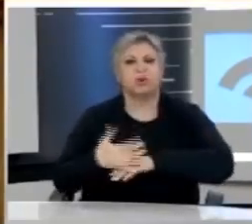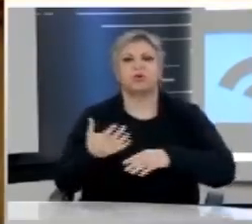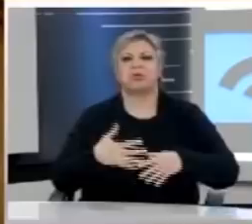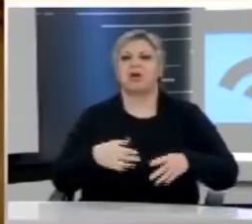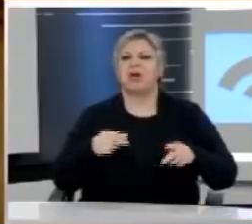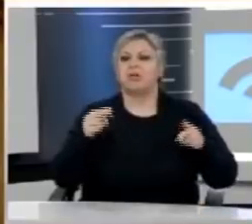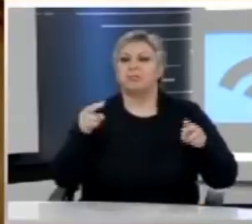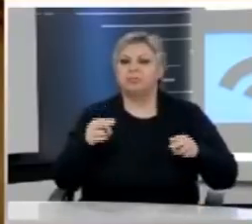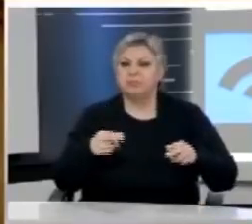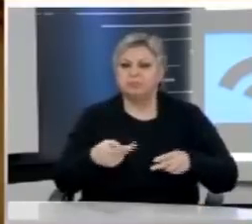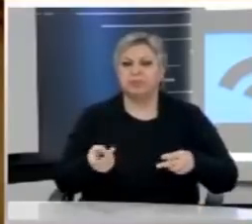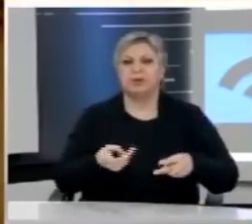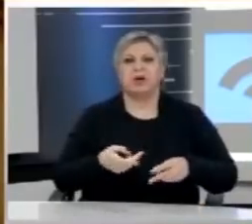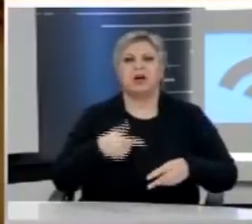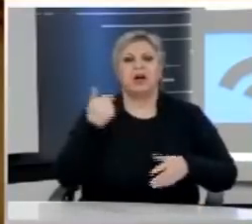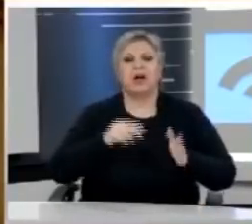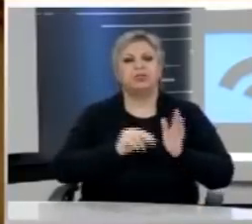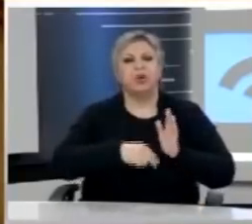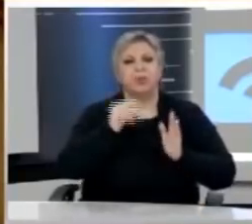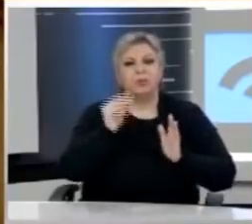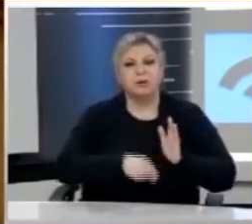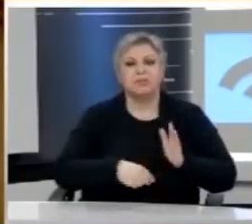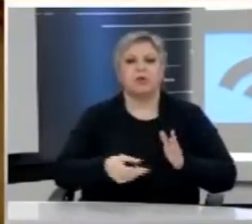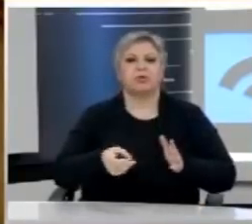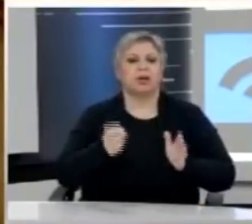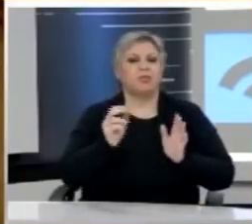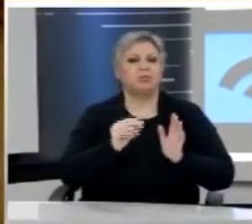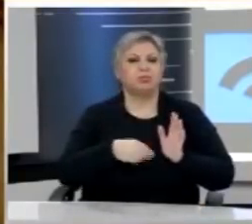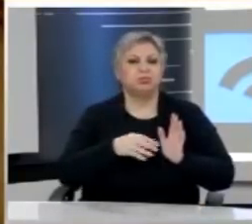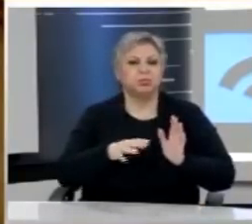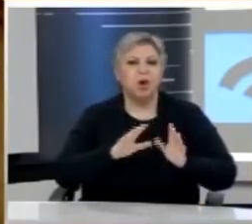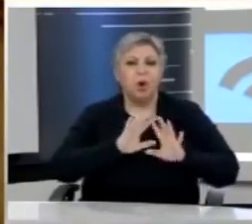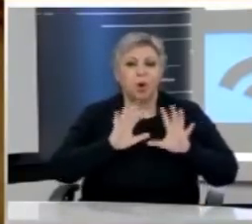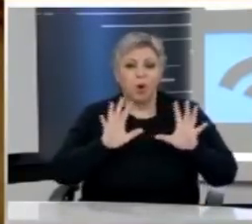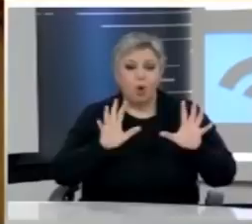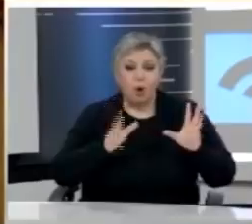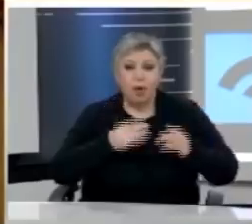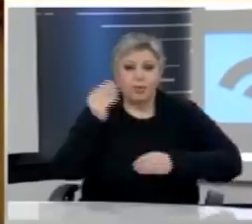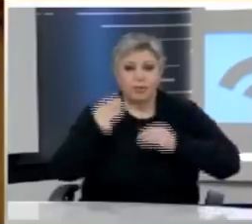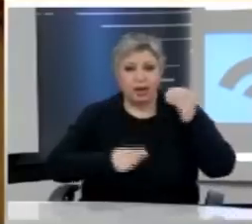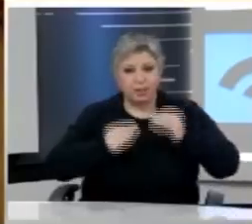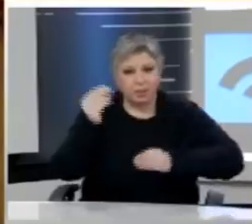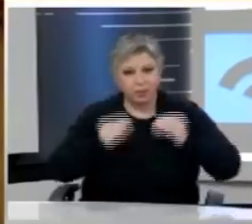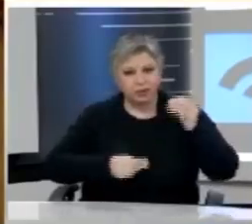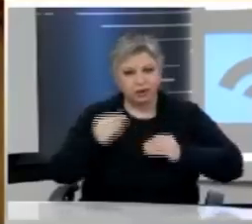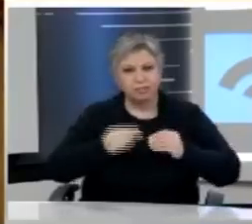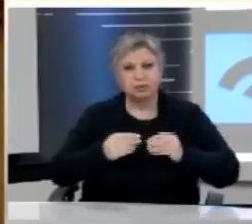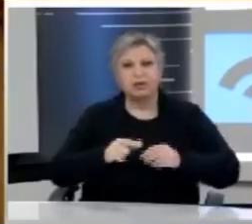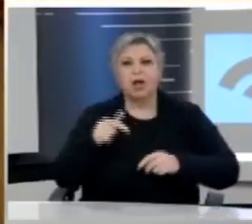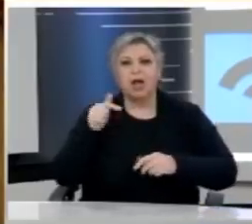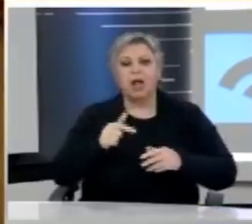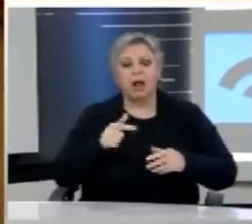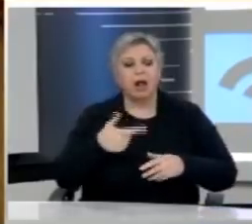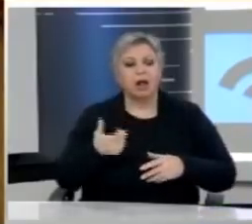των μνημονίων, της κρίσης, της διαφθοράς που ακολούθησε και αυτή η κυβέρνηση, συκοφατώντας